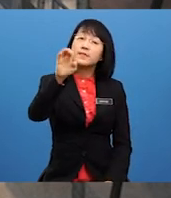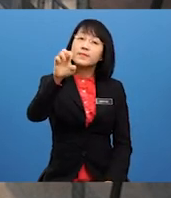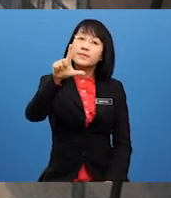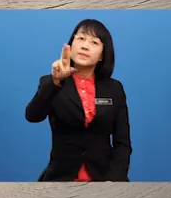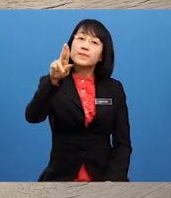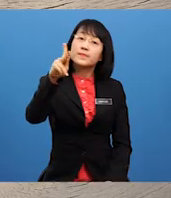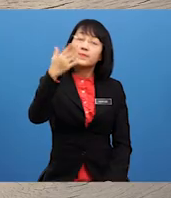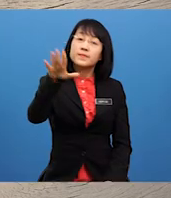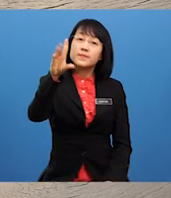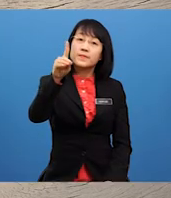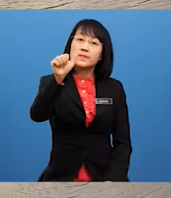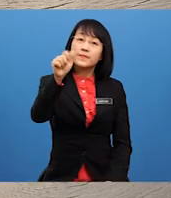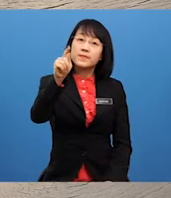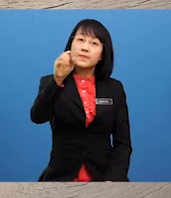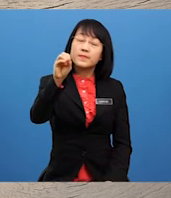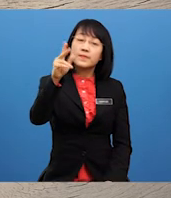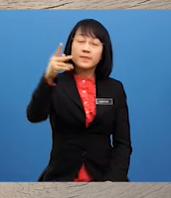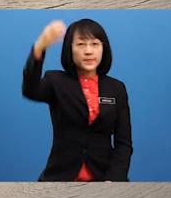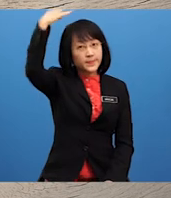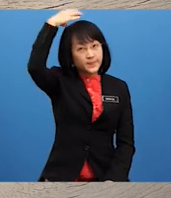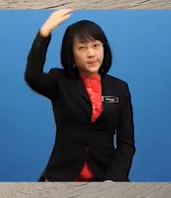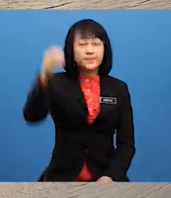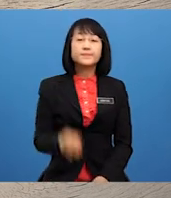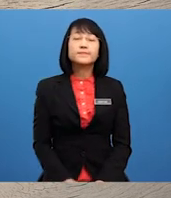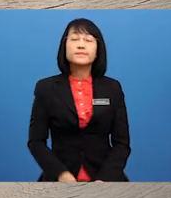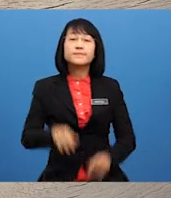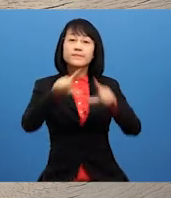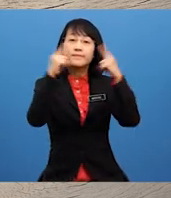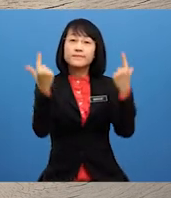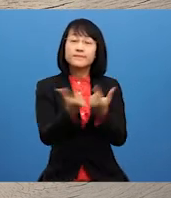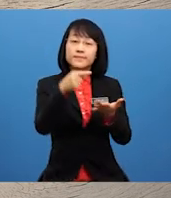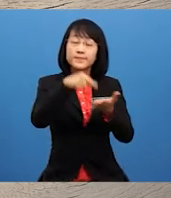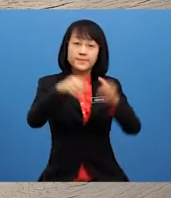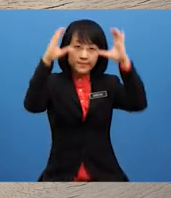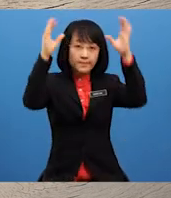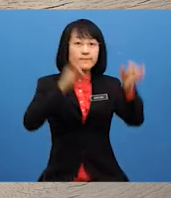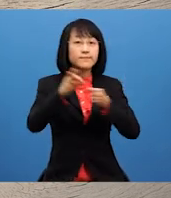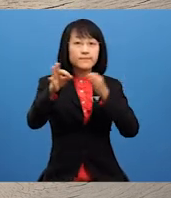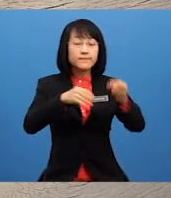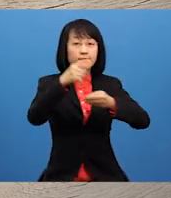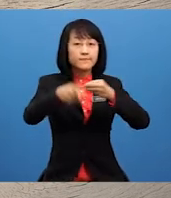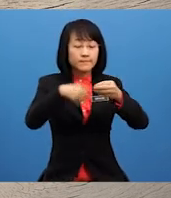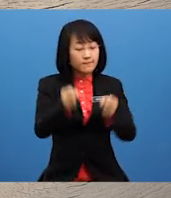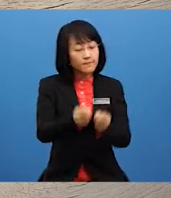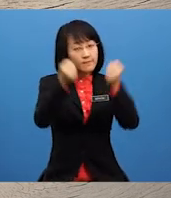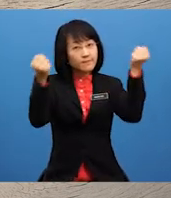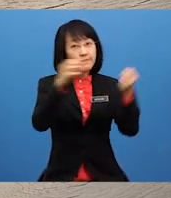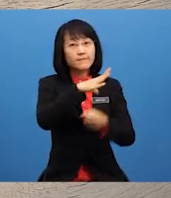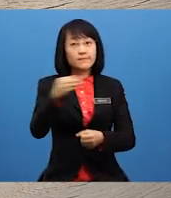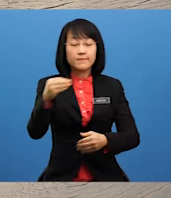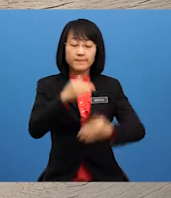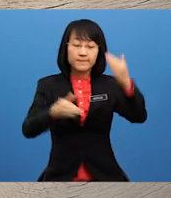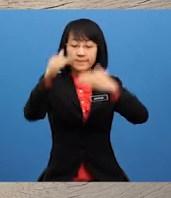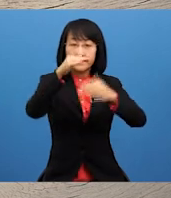Selangor. Pada episod kali ini, cikgu akan menerangkan tentang sastra dan pembangunan.